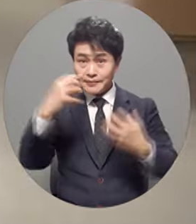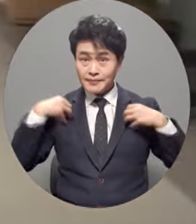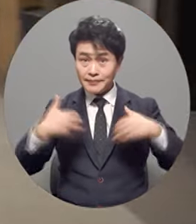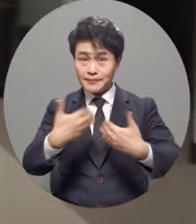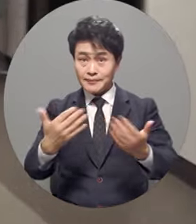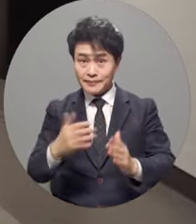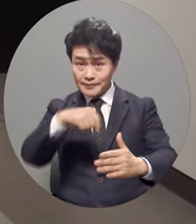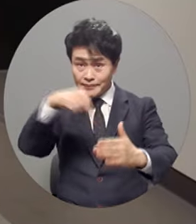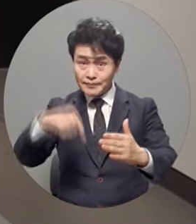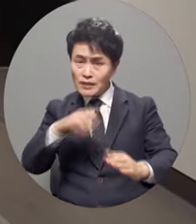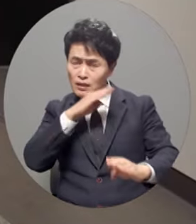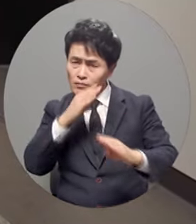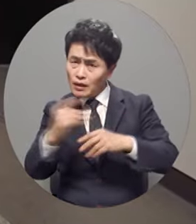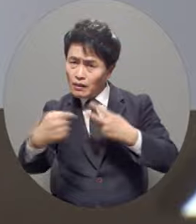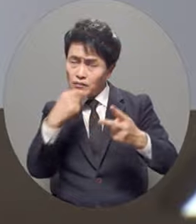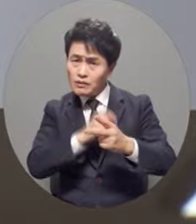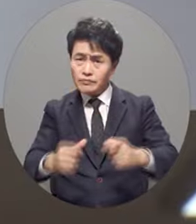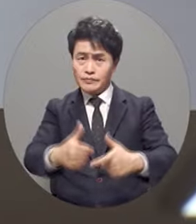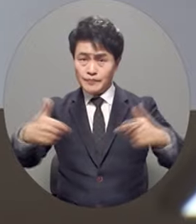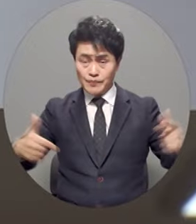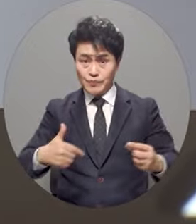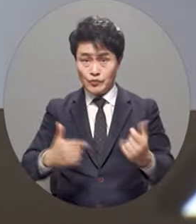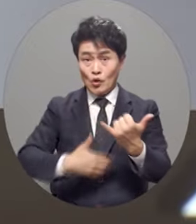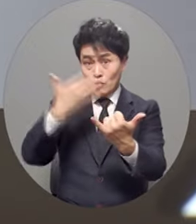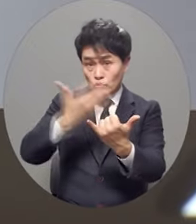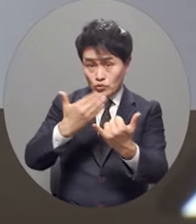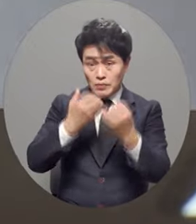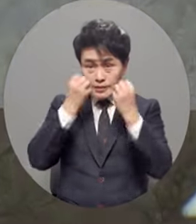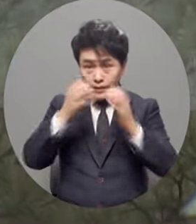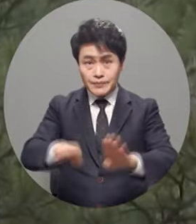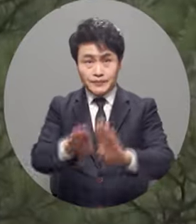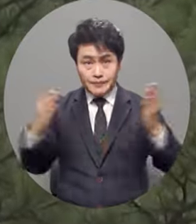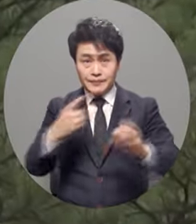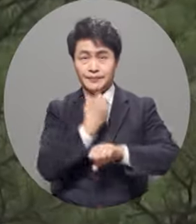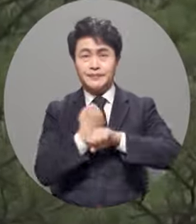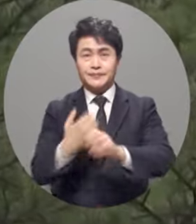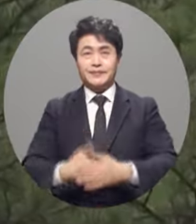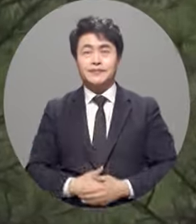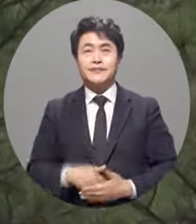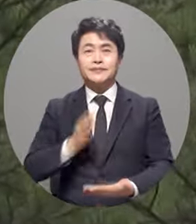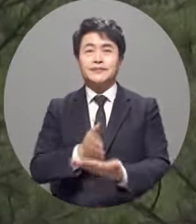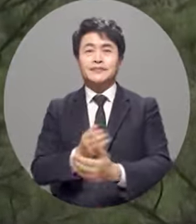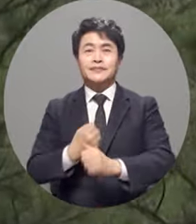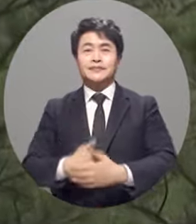중으로 북한에 대한 이해를 높이기 위한 유튜브 채널을 개설하기로 했습니다 MBC 뉴스 최유찬니다